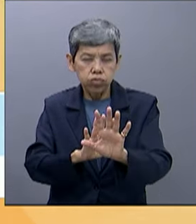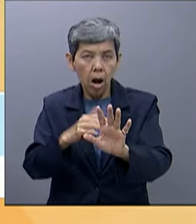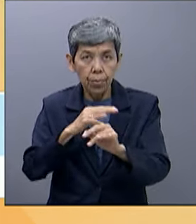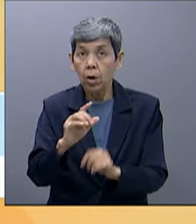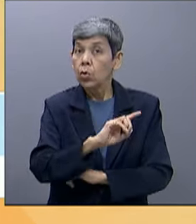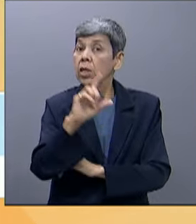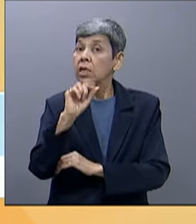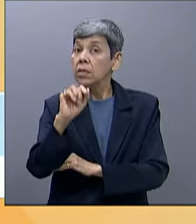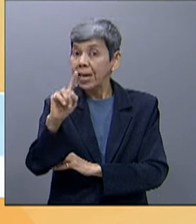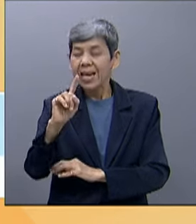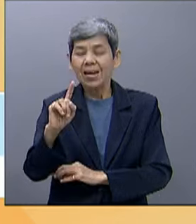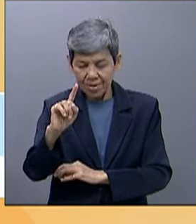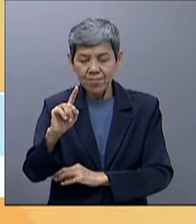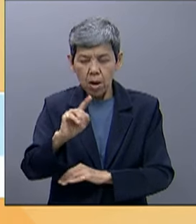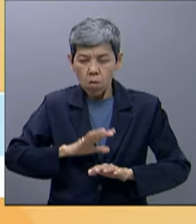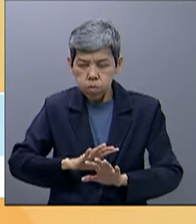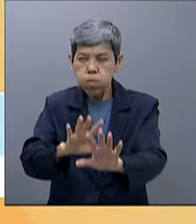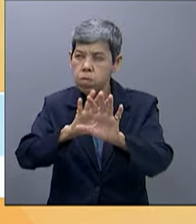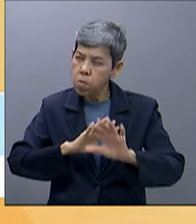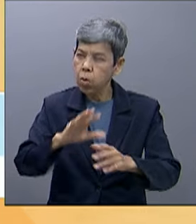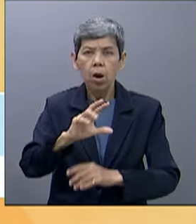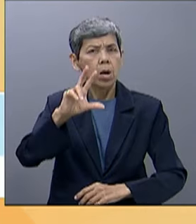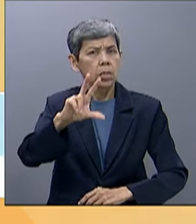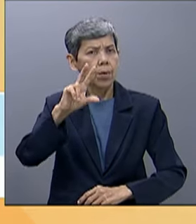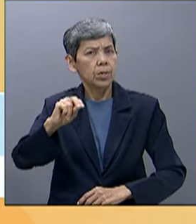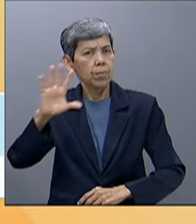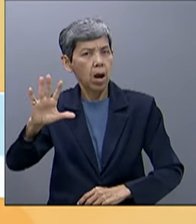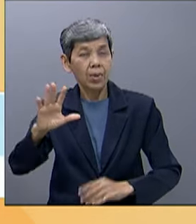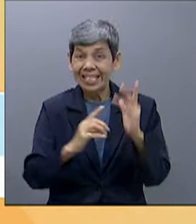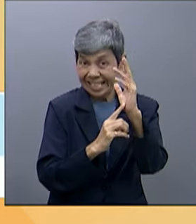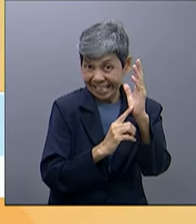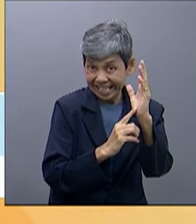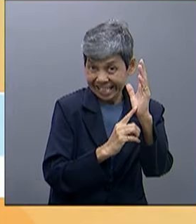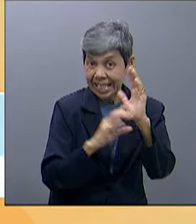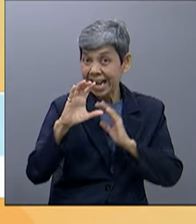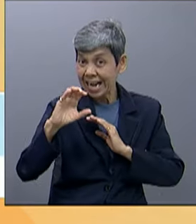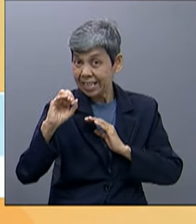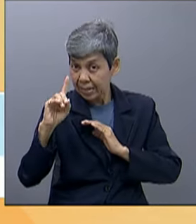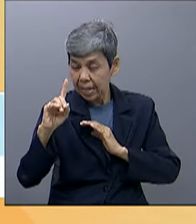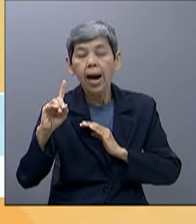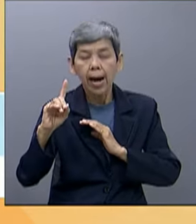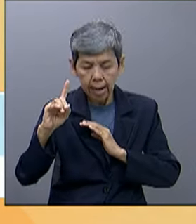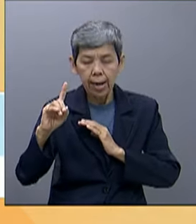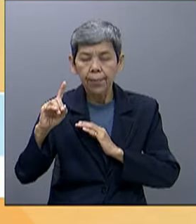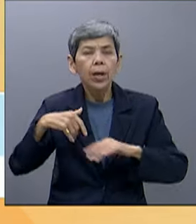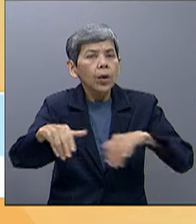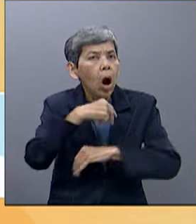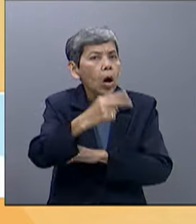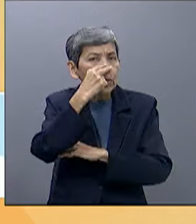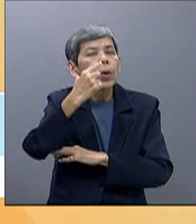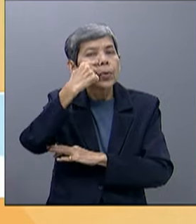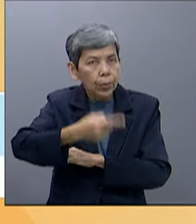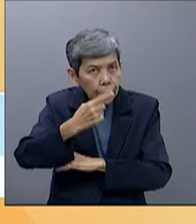21จะมีขบวนแห่35ขบวนแต่เทียนพรรษา51ต้นก็นำมาให้พี่น้องได้ชมเหมือนเดิม